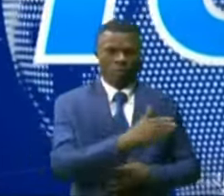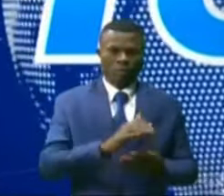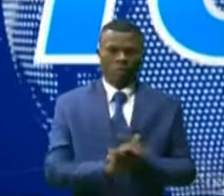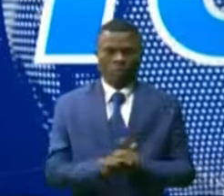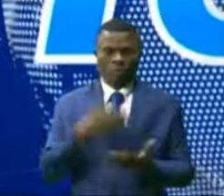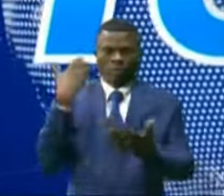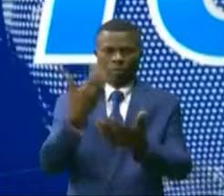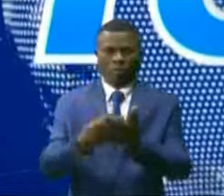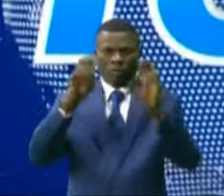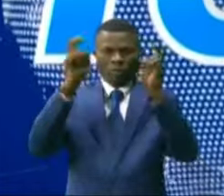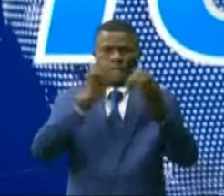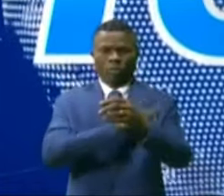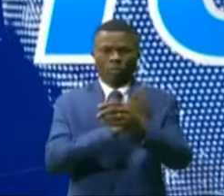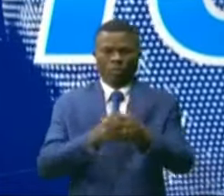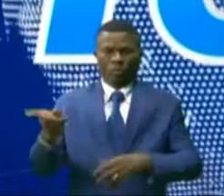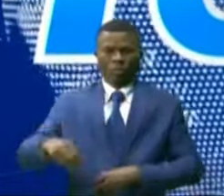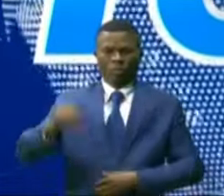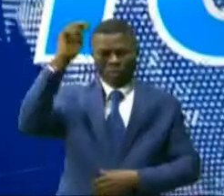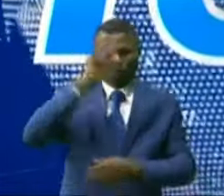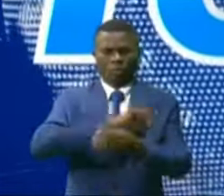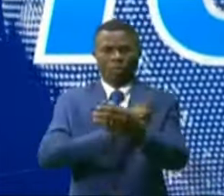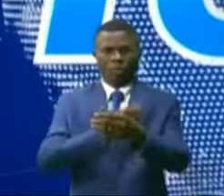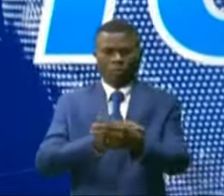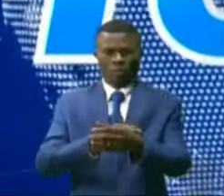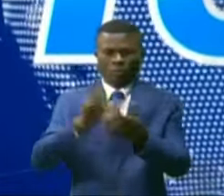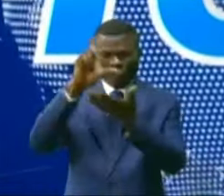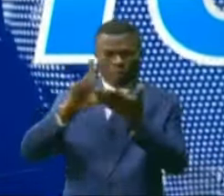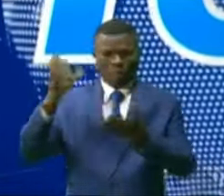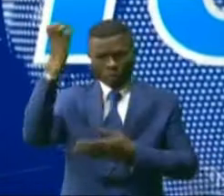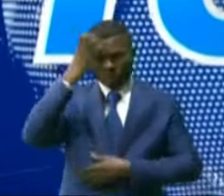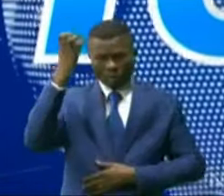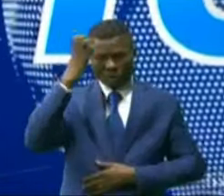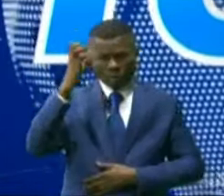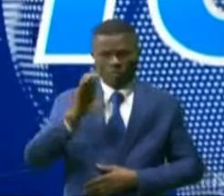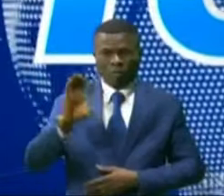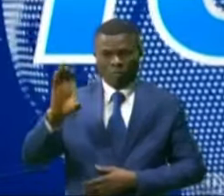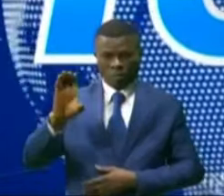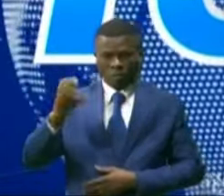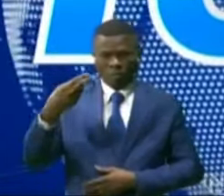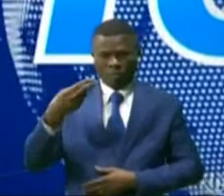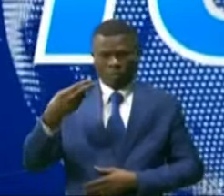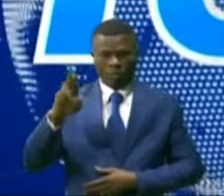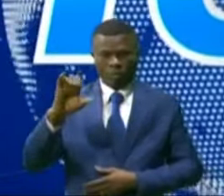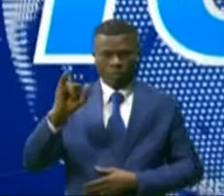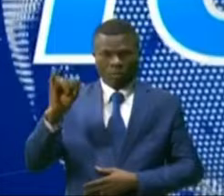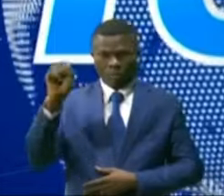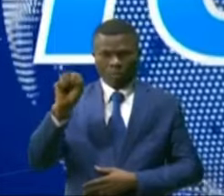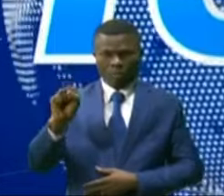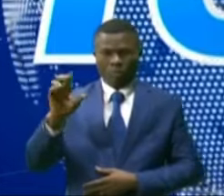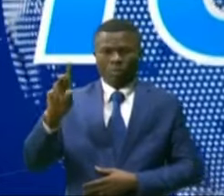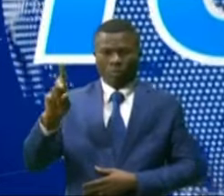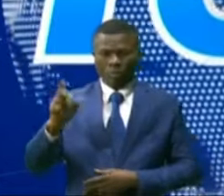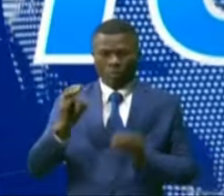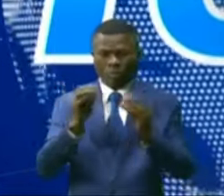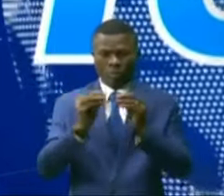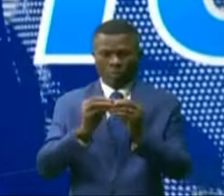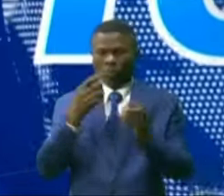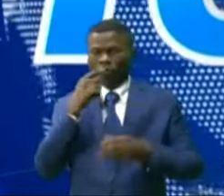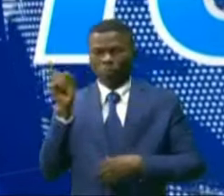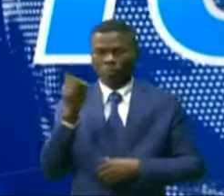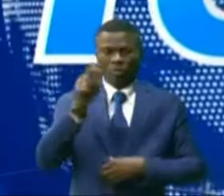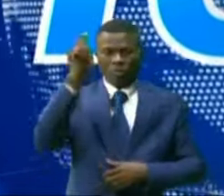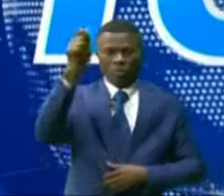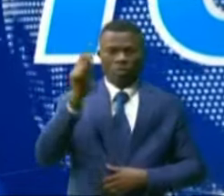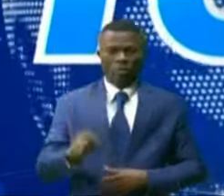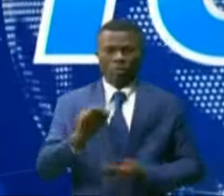Aussitôt arrivé à Goma, dans la province du Nord Kivu, le lieutenant-général Christian Chiwewe a présidé une réunion de commandement